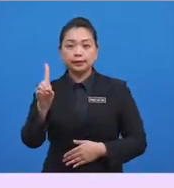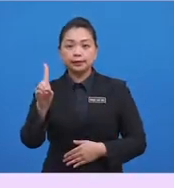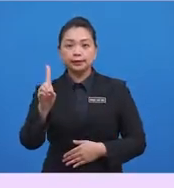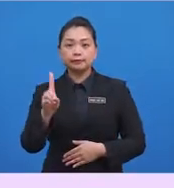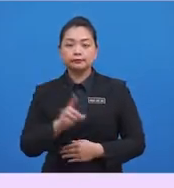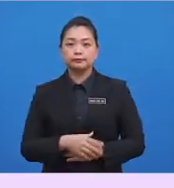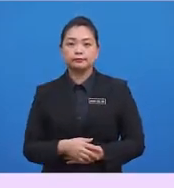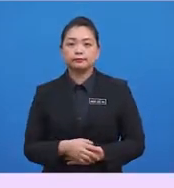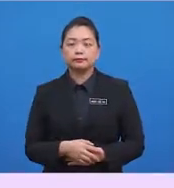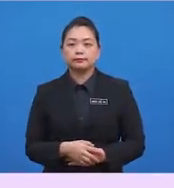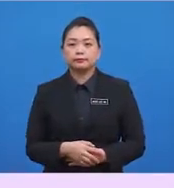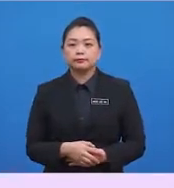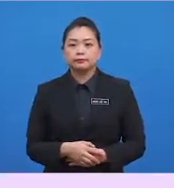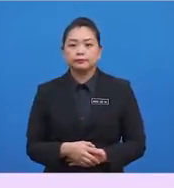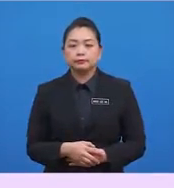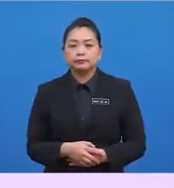dimensi.